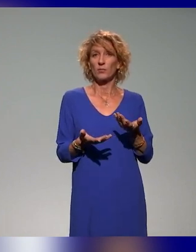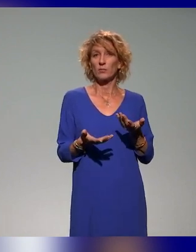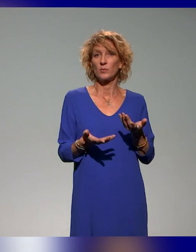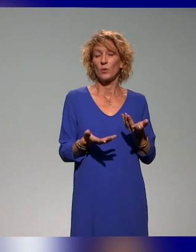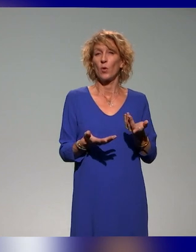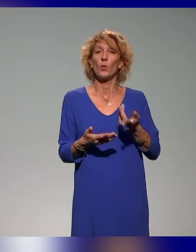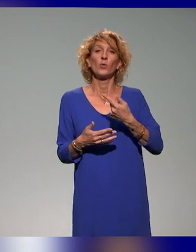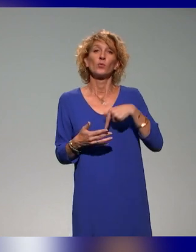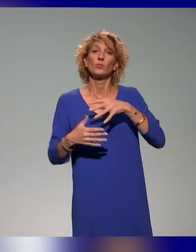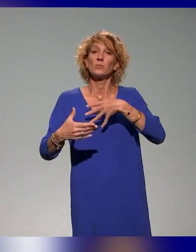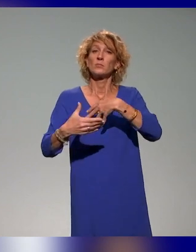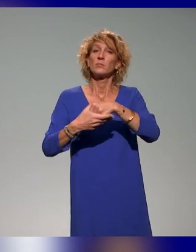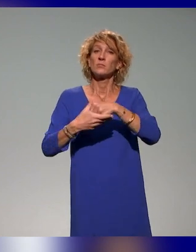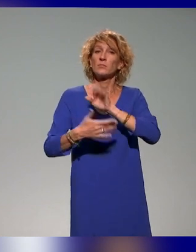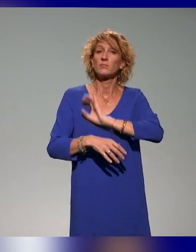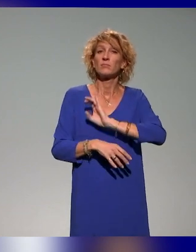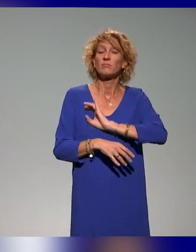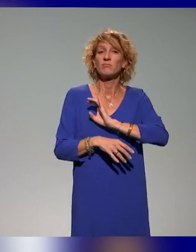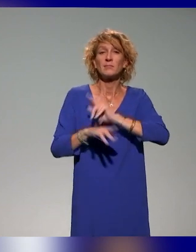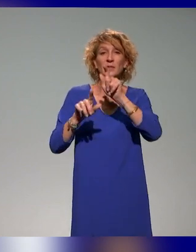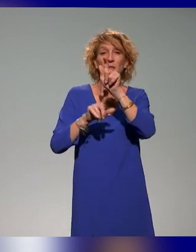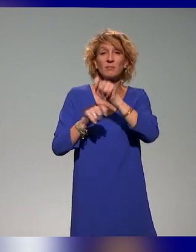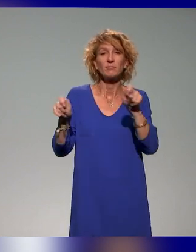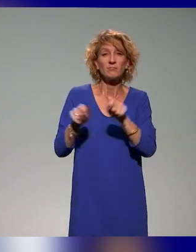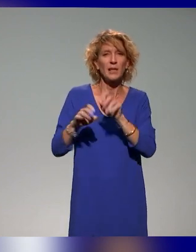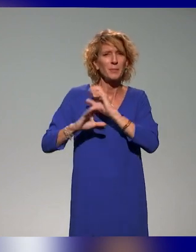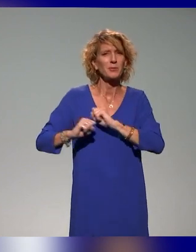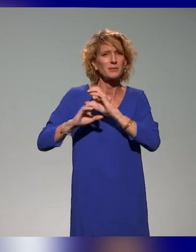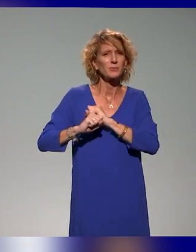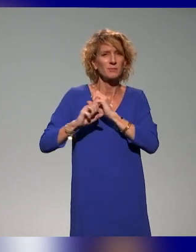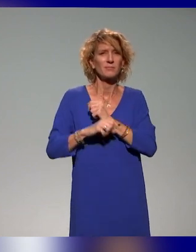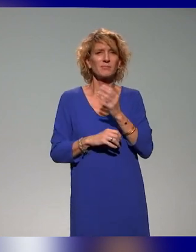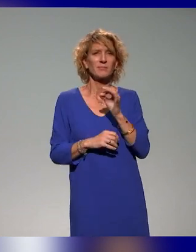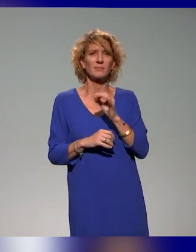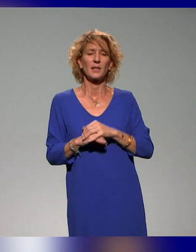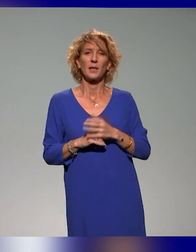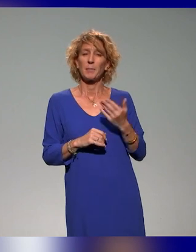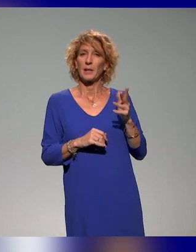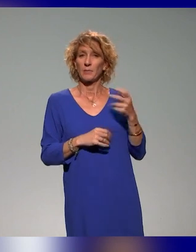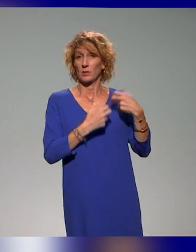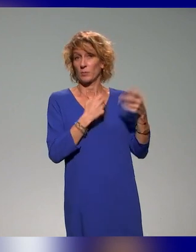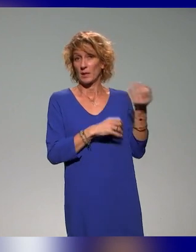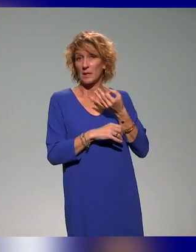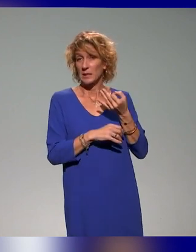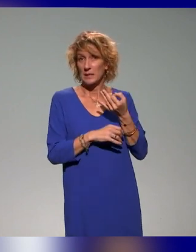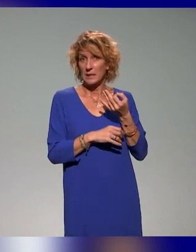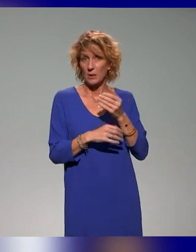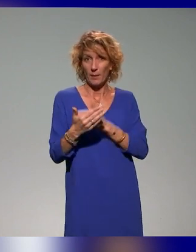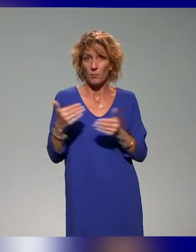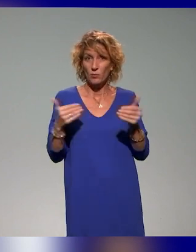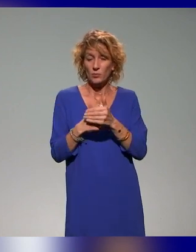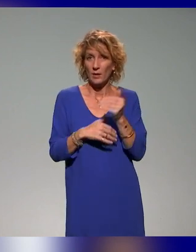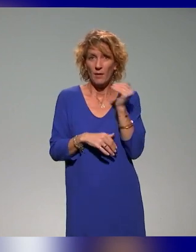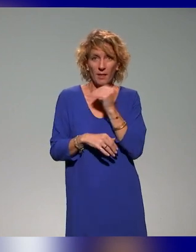on a mené cette expérimentation. Mais comme Pierre l'indiquait, ça va vite, Moodle, ça va peut-être